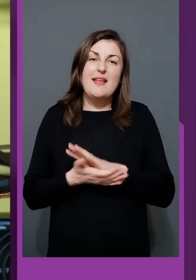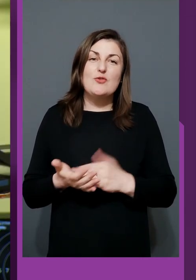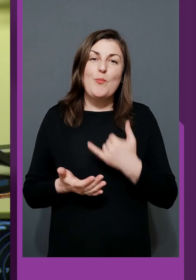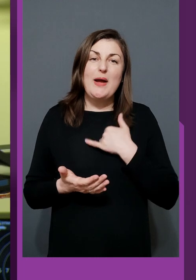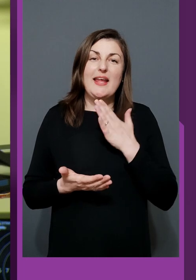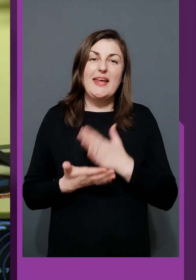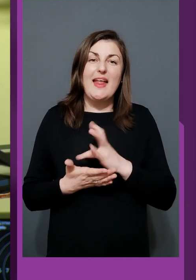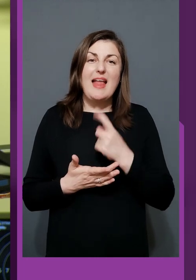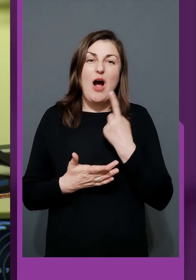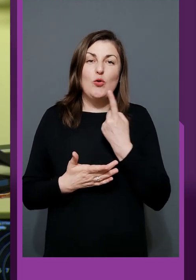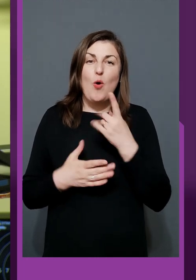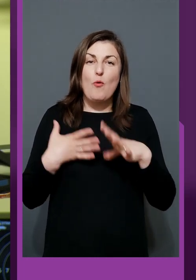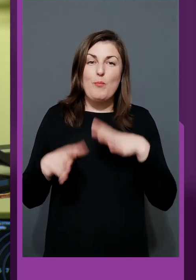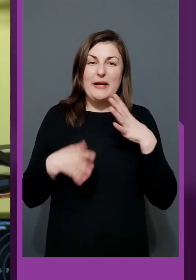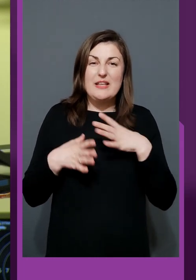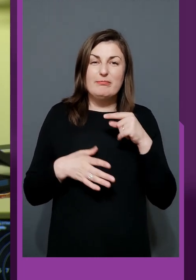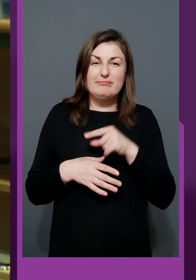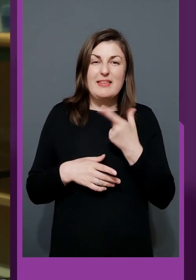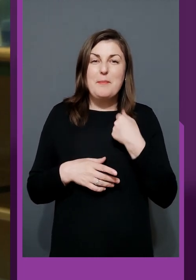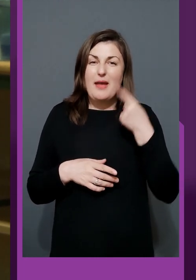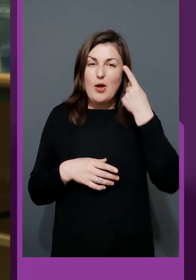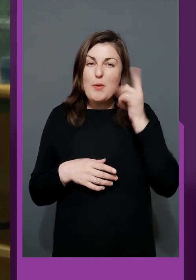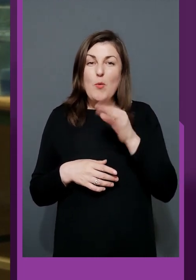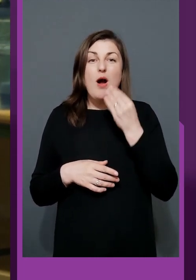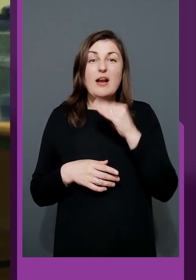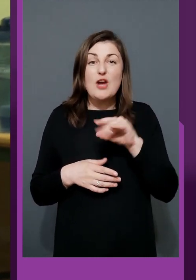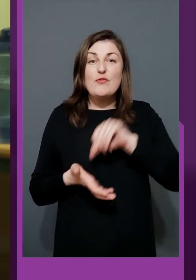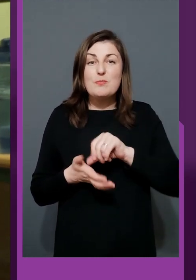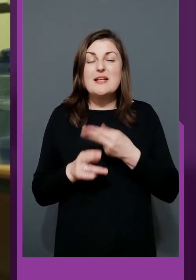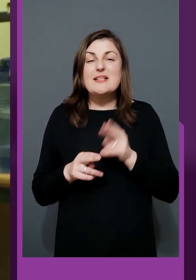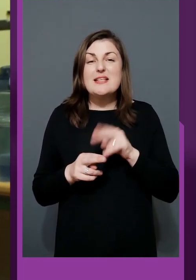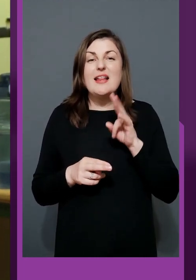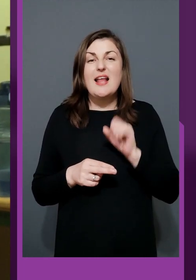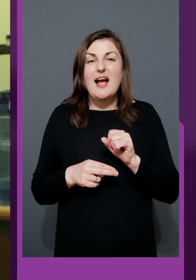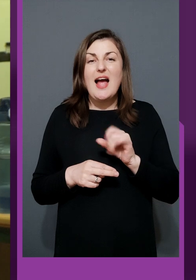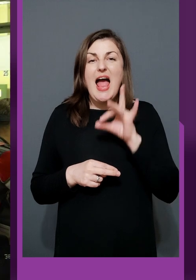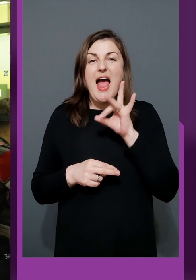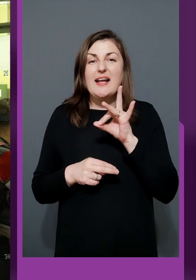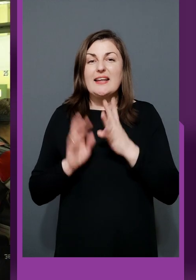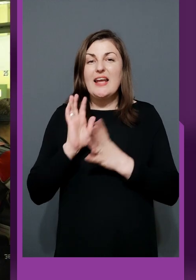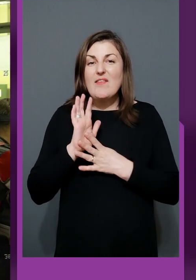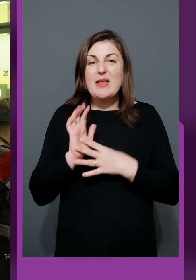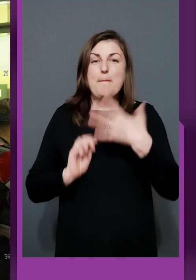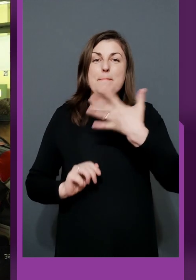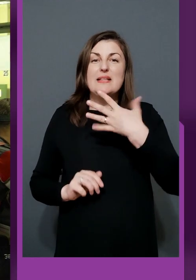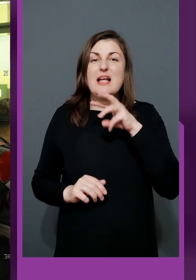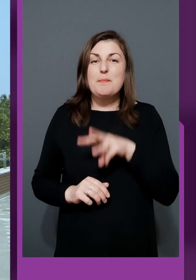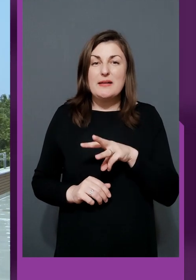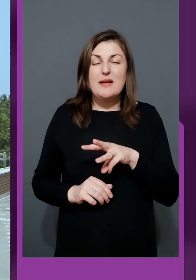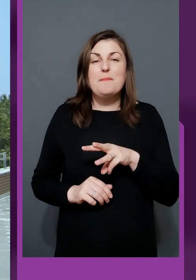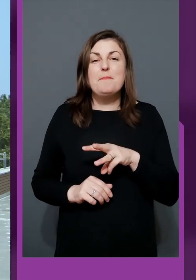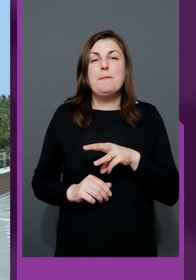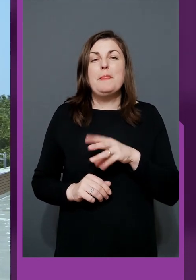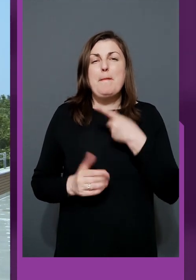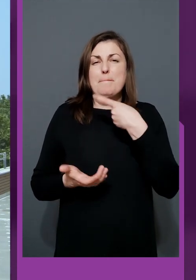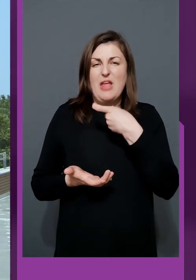дальше в мене есть на одному упражнении там де я думав що краще виступлю це на 9 50 м